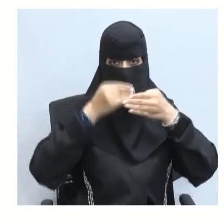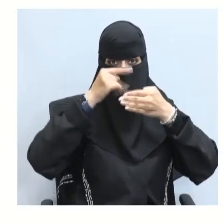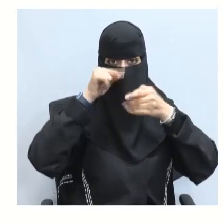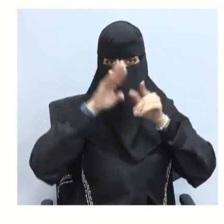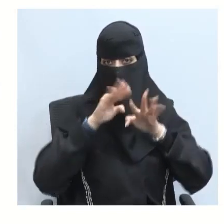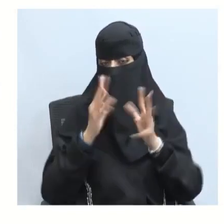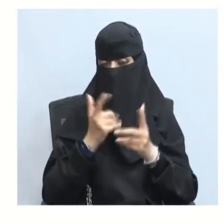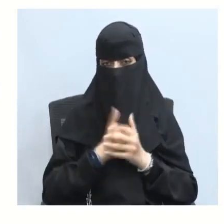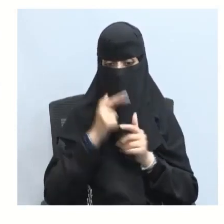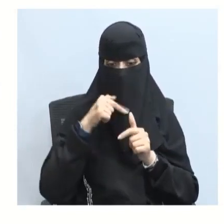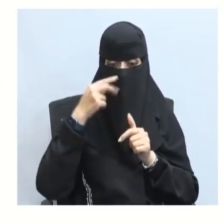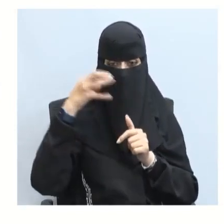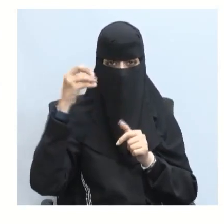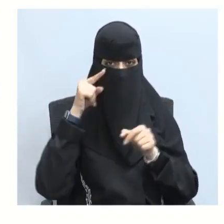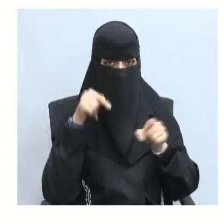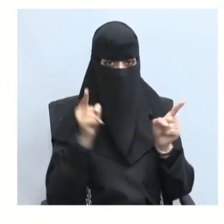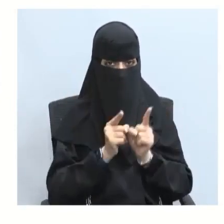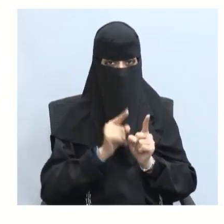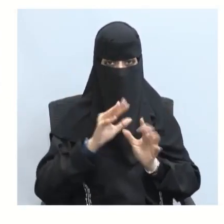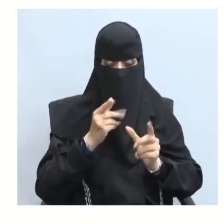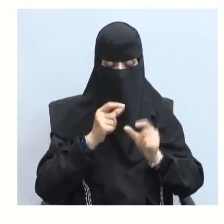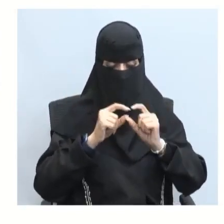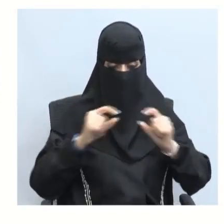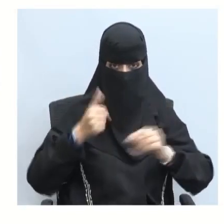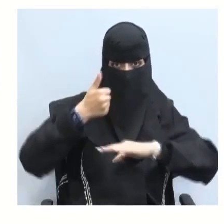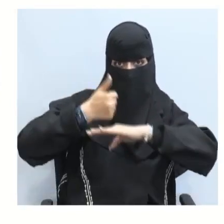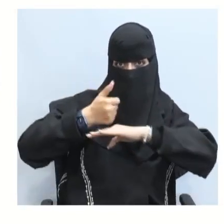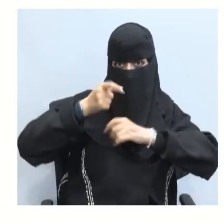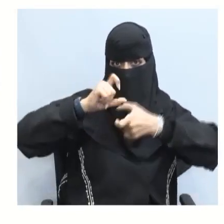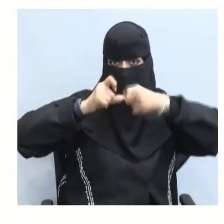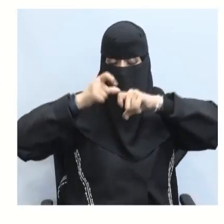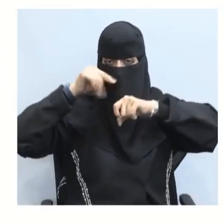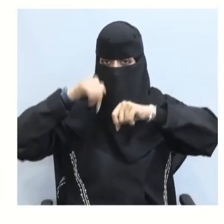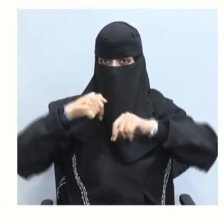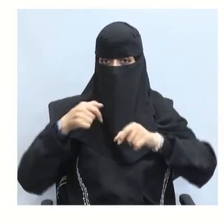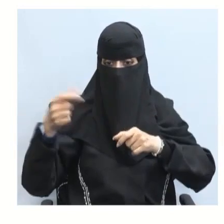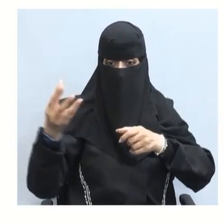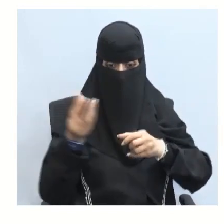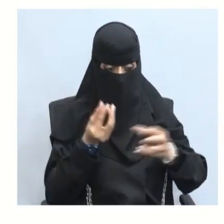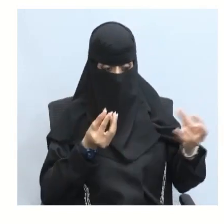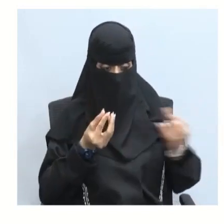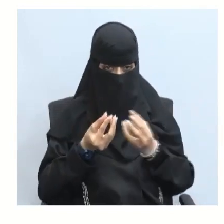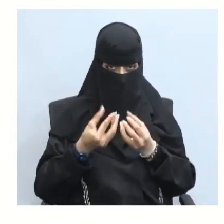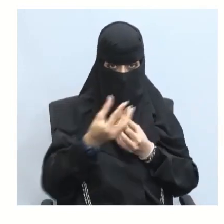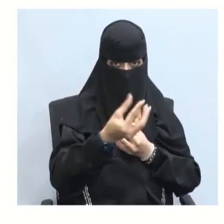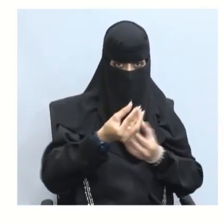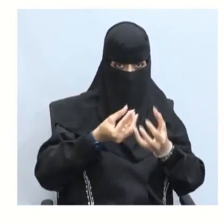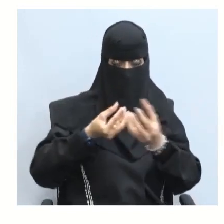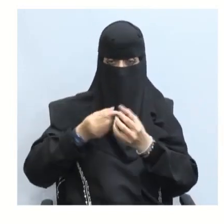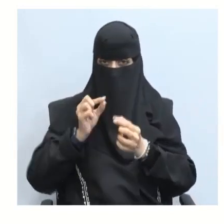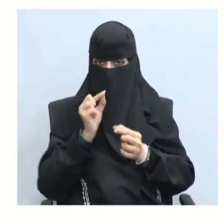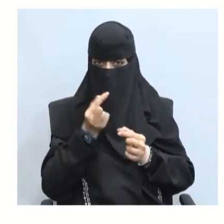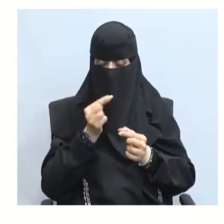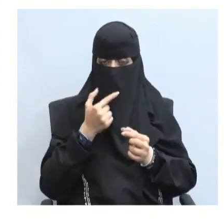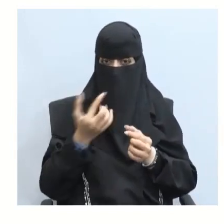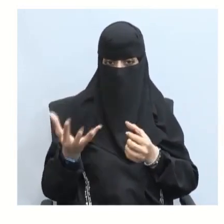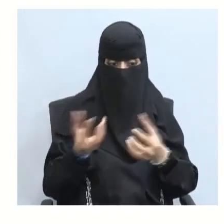البنائيه تامل وحدد ما هي لبنه البناء في المركب ما هي الذره التي تجمع الذرات حولها لاحظ معي ما هي